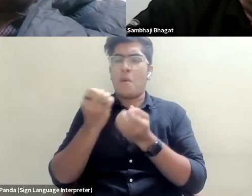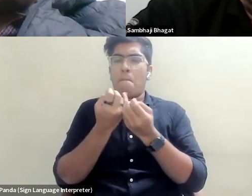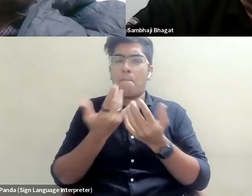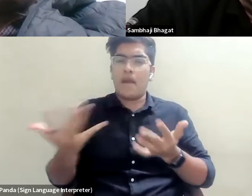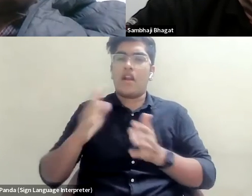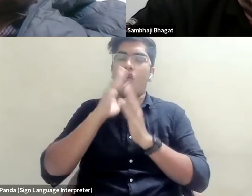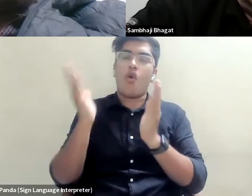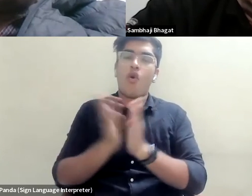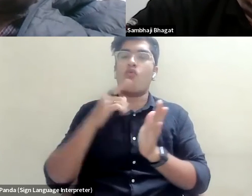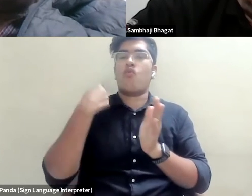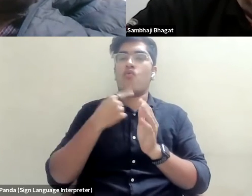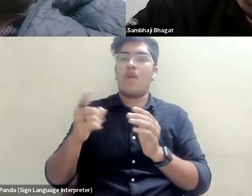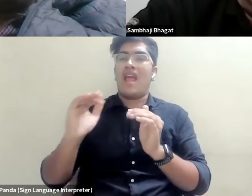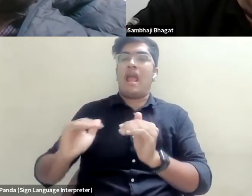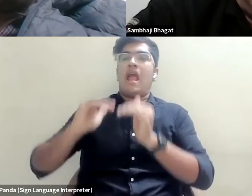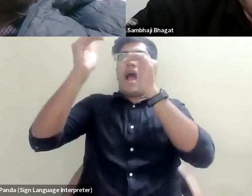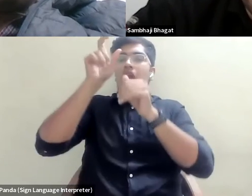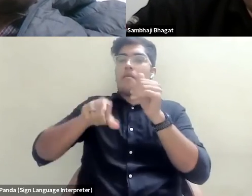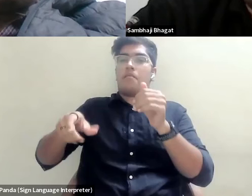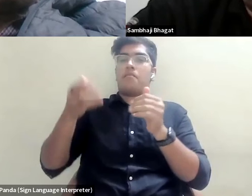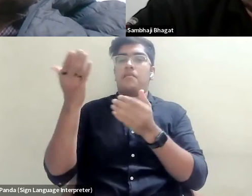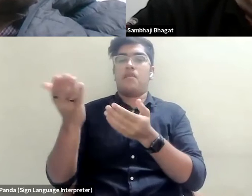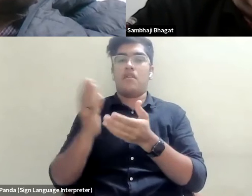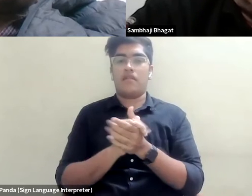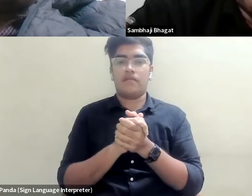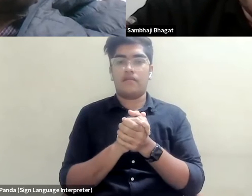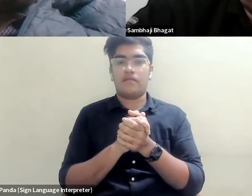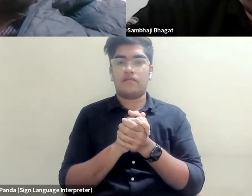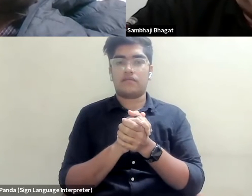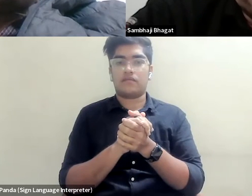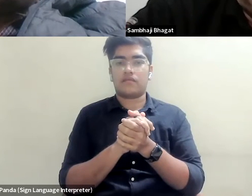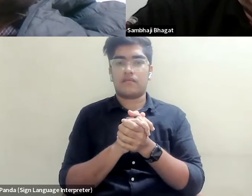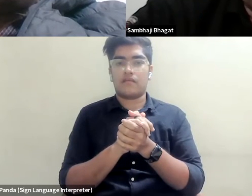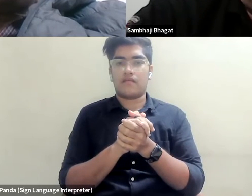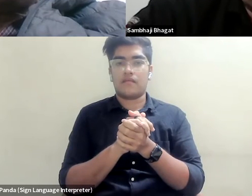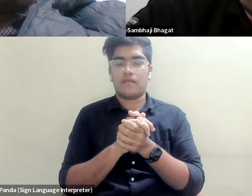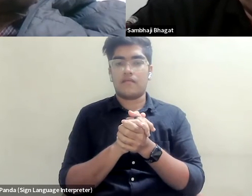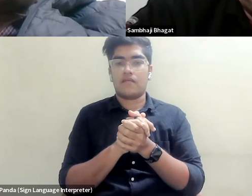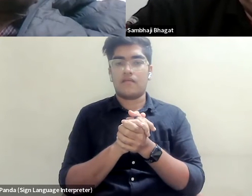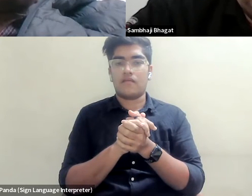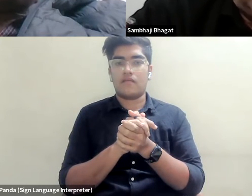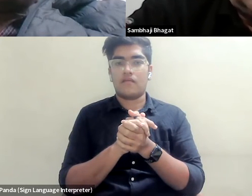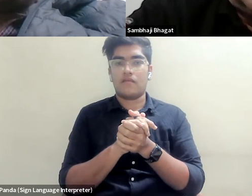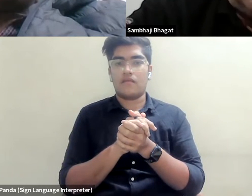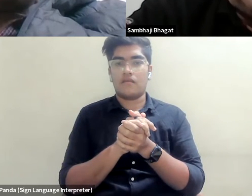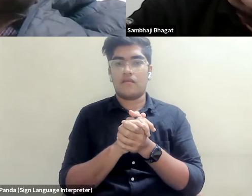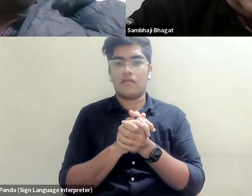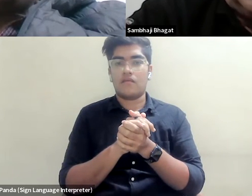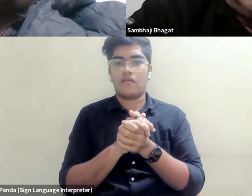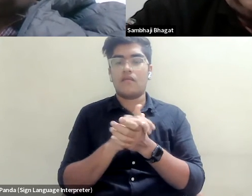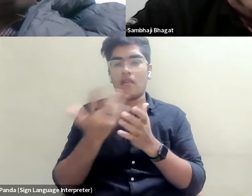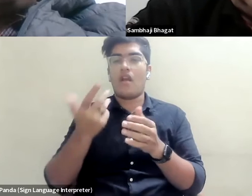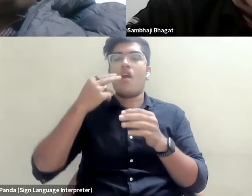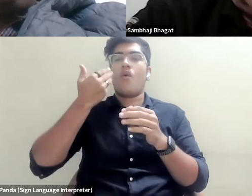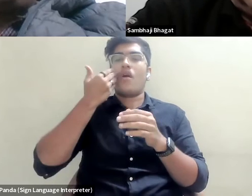का, जो भी हथियार है, वो सब उसके हाथ में है, उनके हाथ में है। और जैसे जैसे हम लोग नीचे